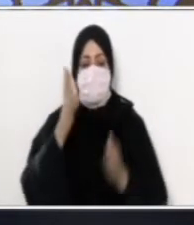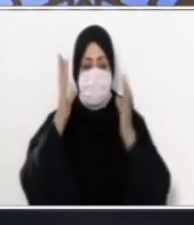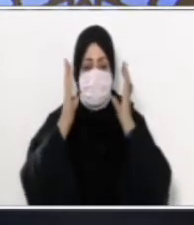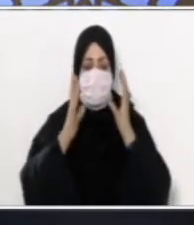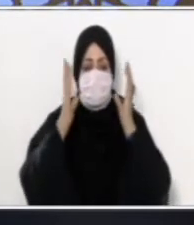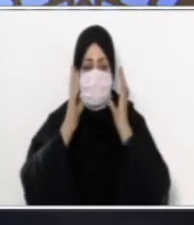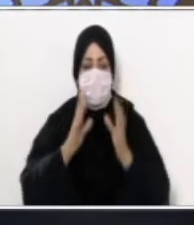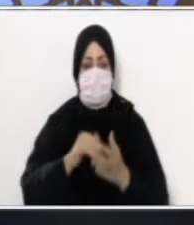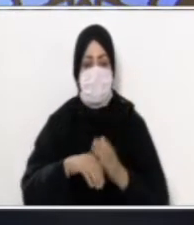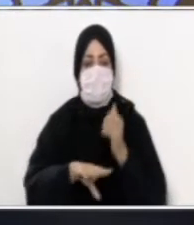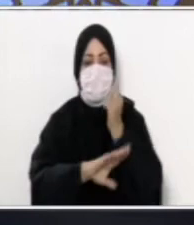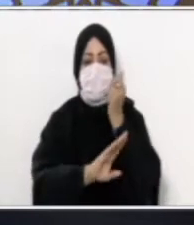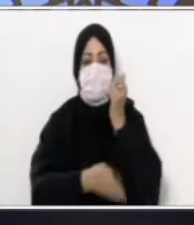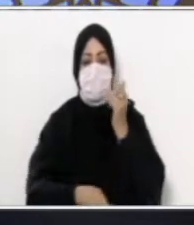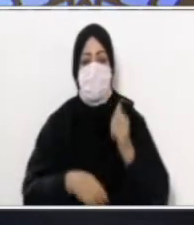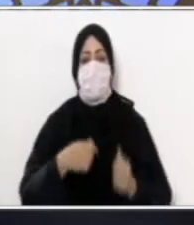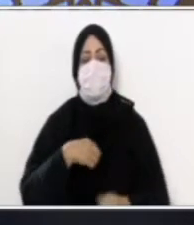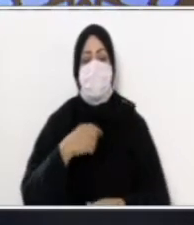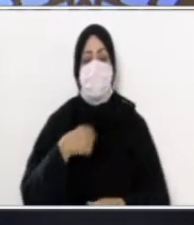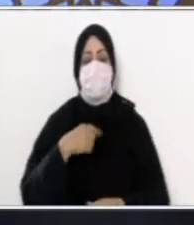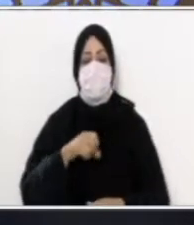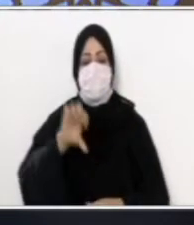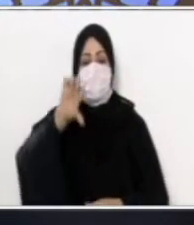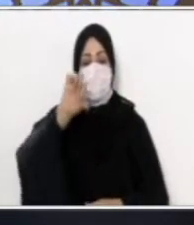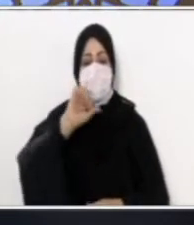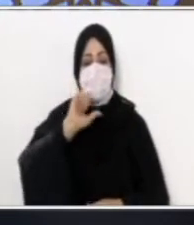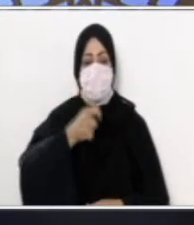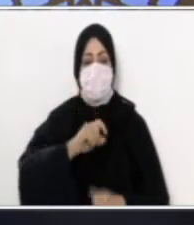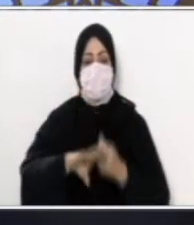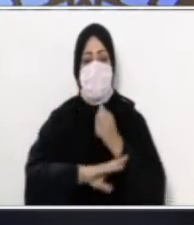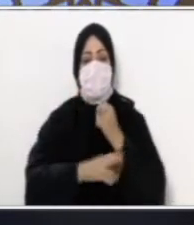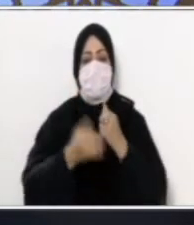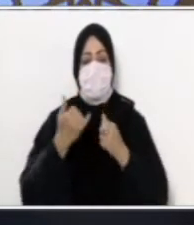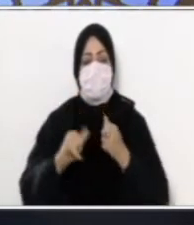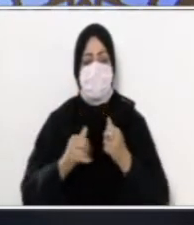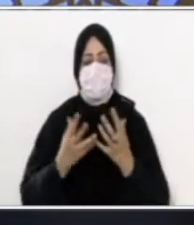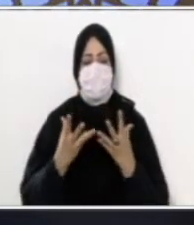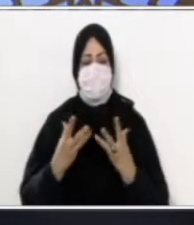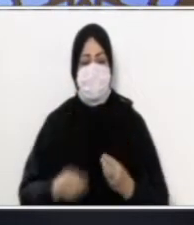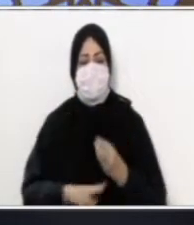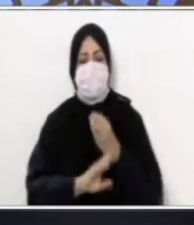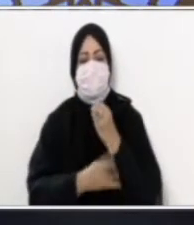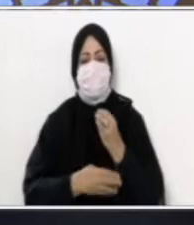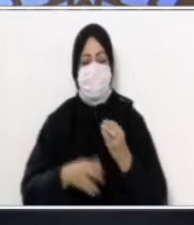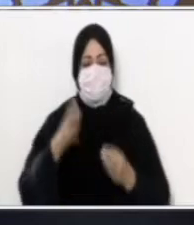بنفسي متقلة وحركتي بطيئة، هل يجوز لي الصلاة وأنا جالسة؟